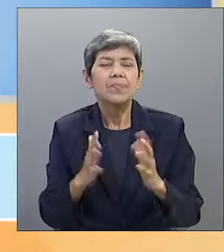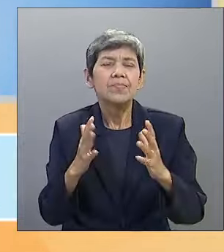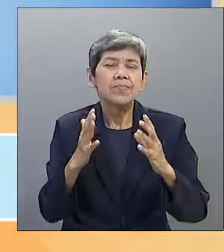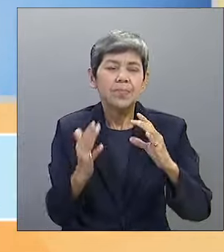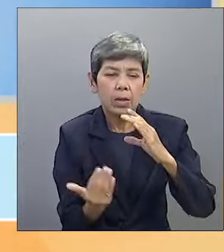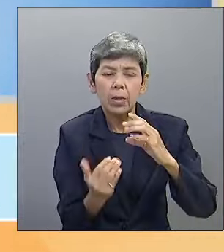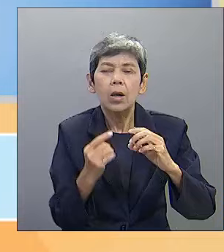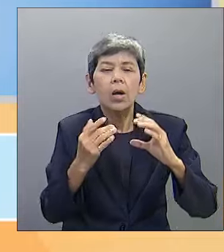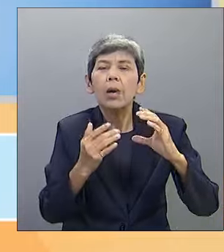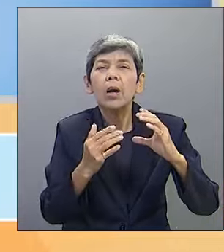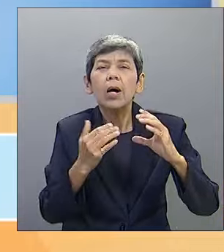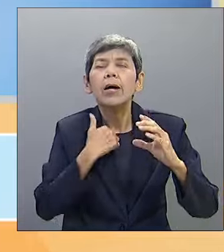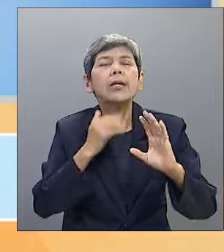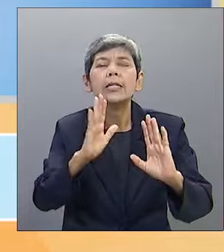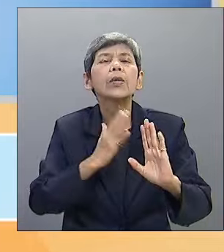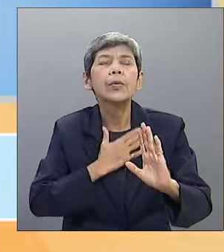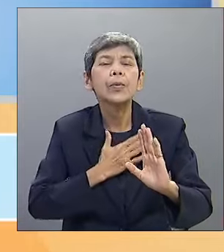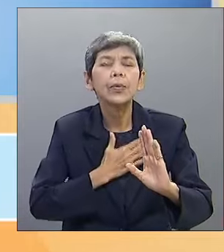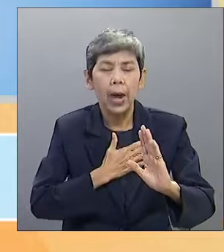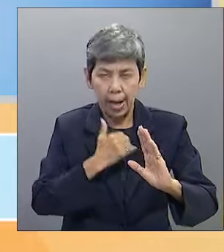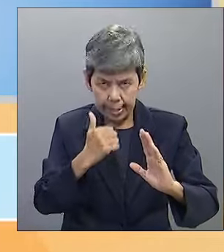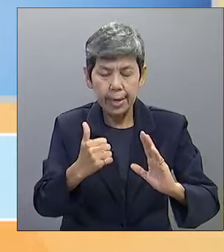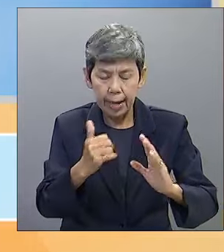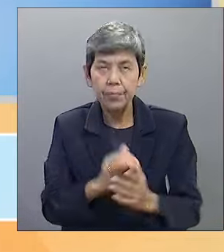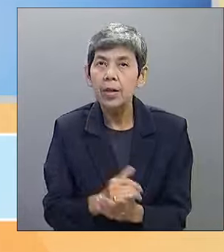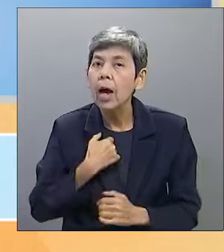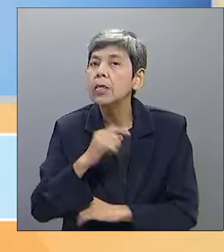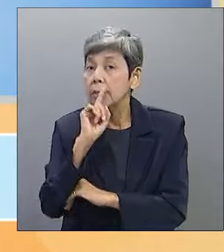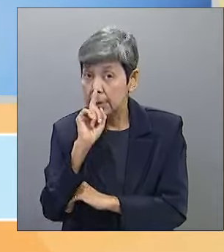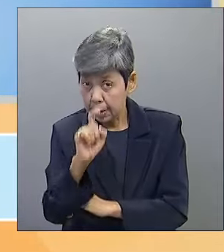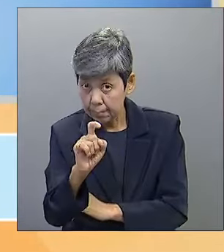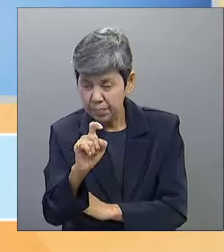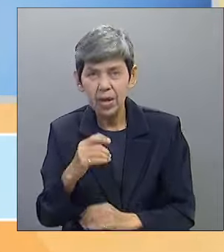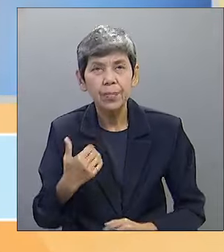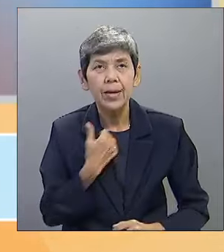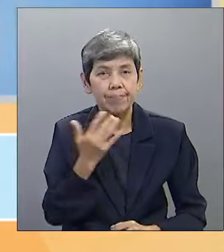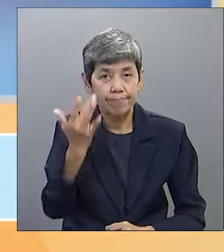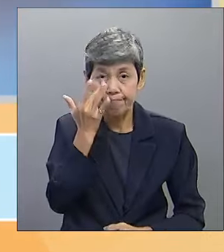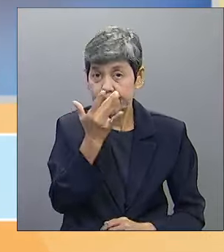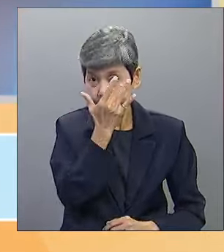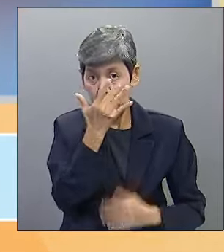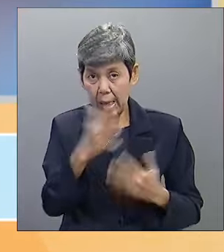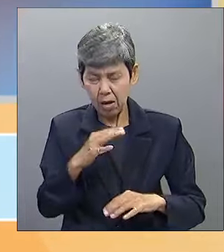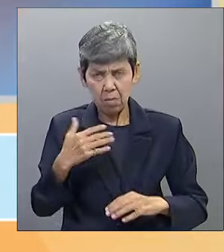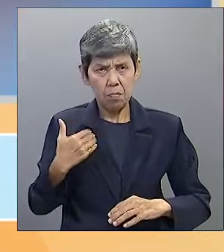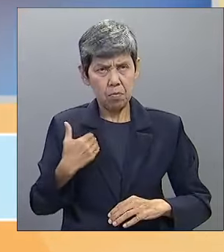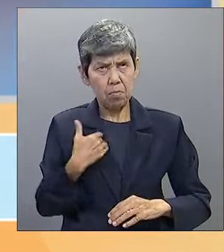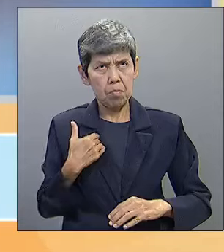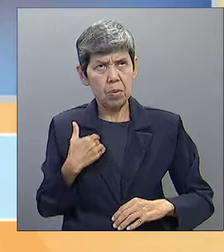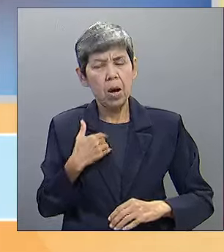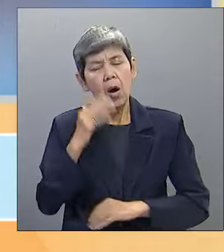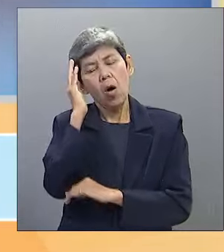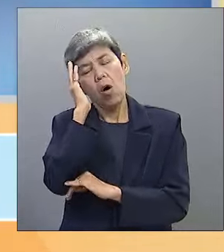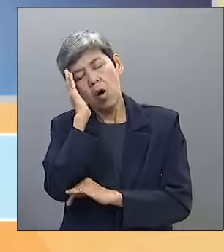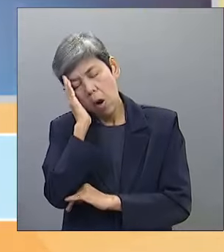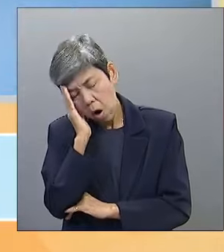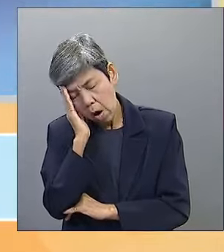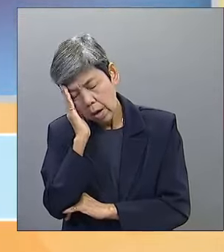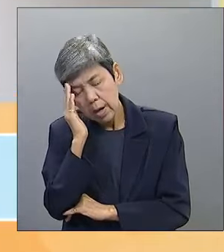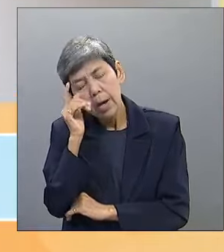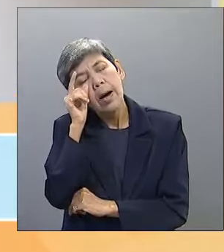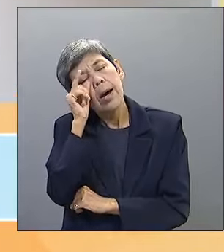ได้ครับอันนี้สบายใจได้อย่างนึง ครับ ทีนี้ค่ะอาจารย์หมอคะเราใส่คอนแทคเลนส์อะค่ะบางทีมันก็ต้องมีช่วงนอนมีช่วงงี